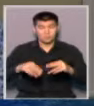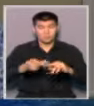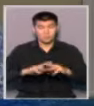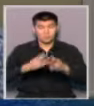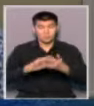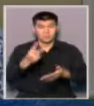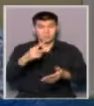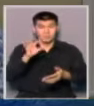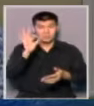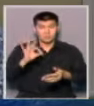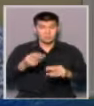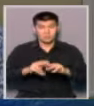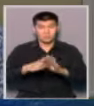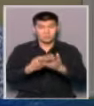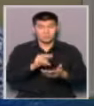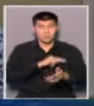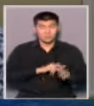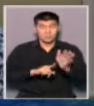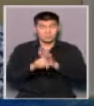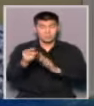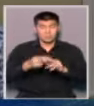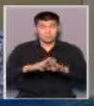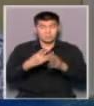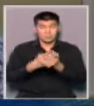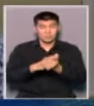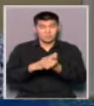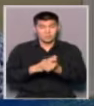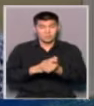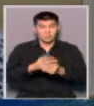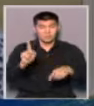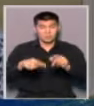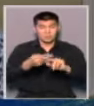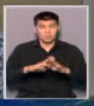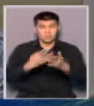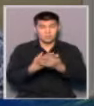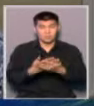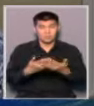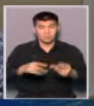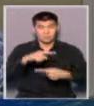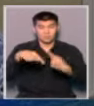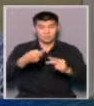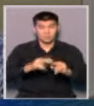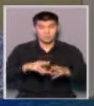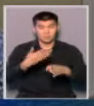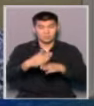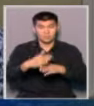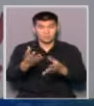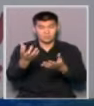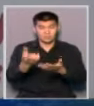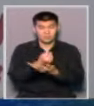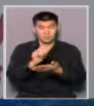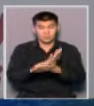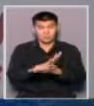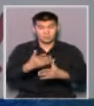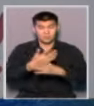арасынан 20%-ға жуығы бастап жұмысқа тұрып кәсібін ашып кейбіреулер бастау бизнестің гранттарын ұтып алды.